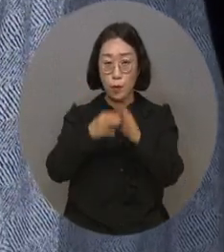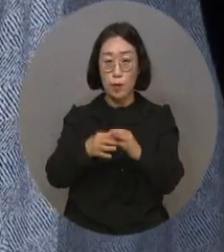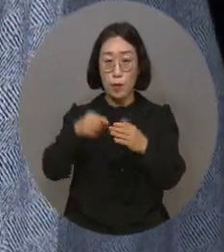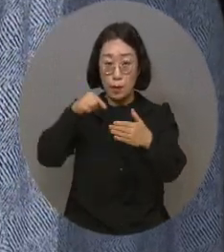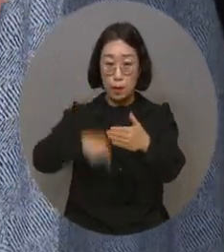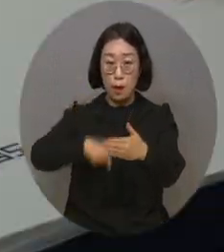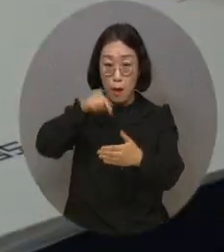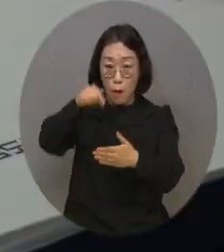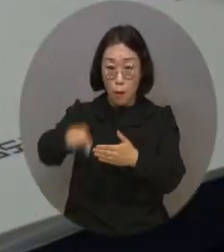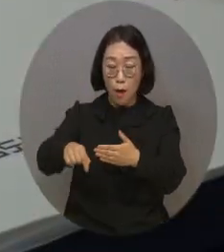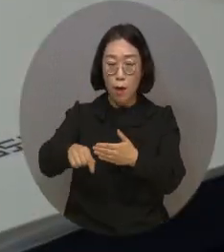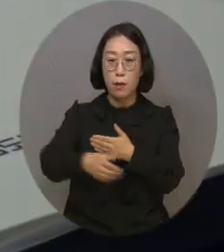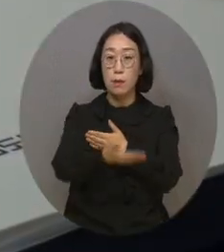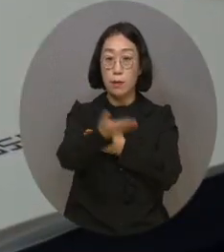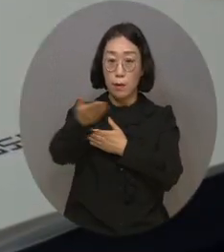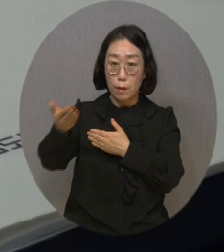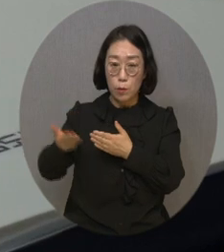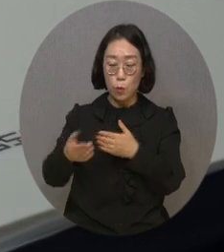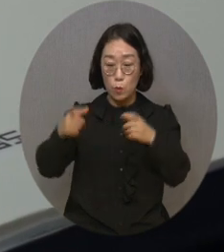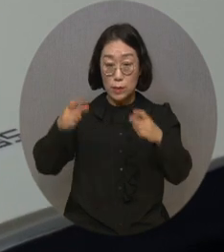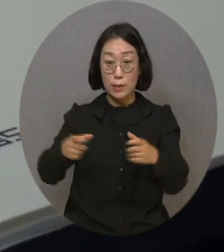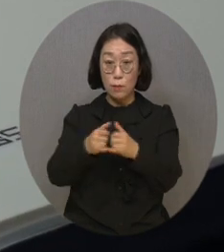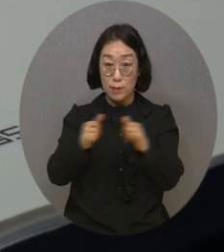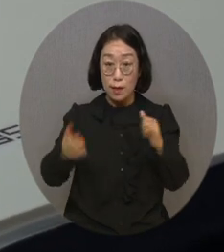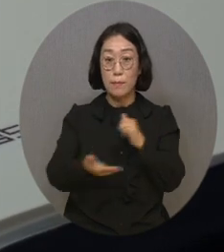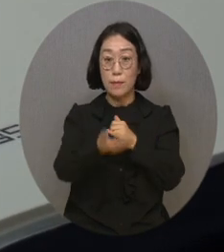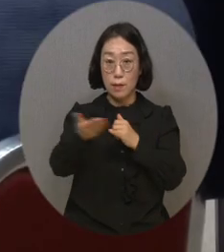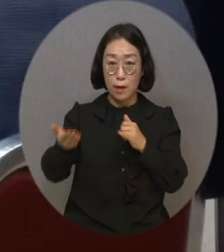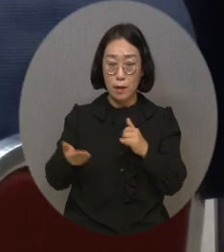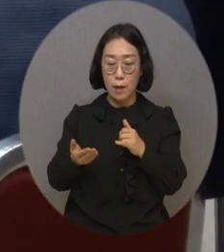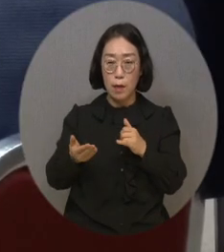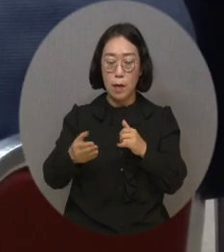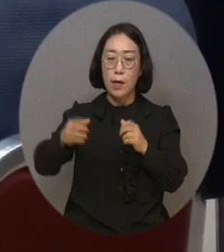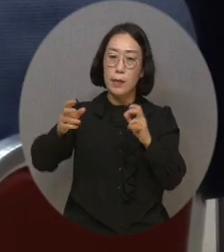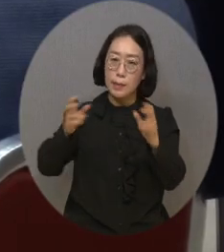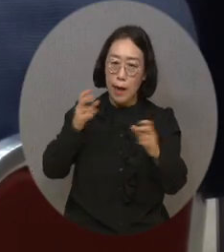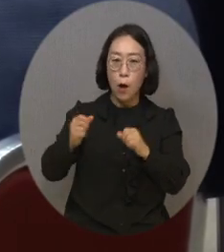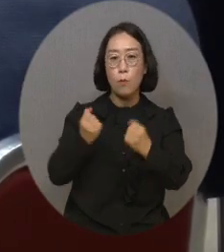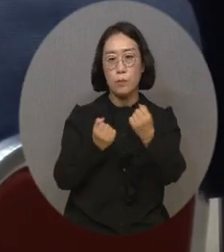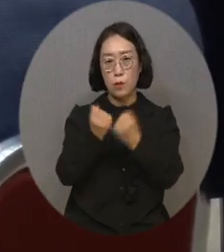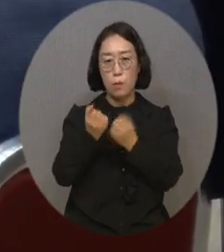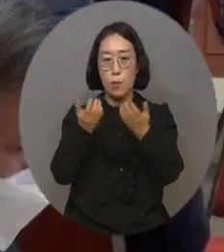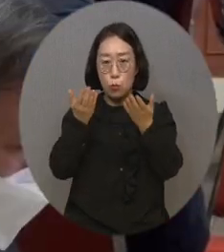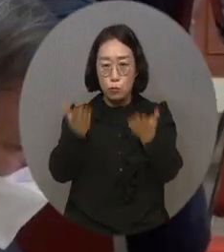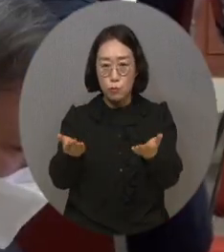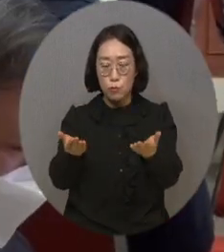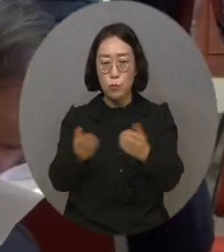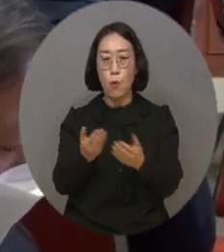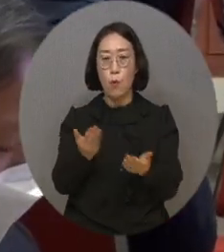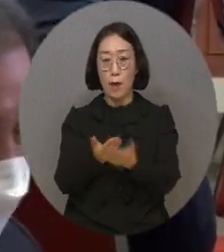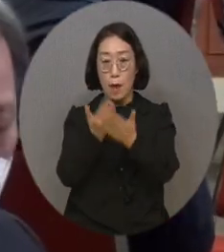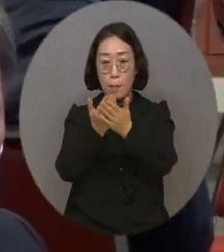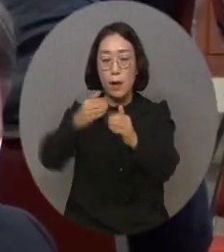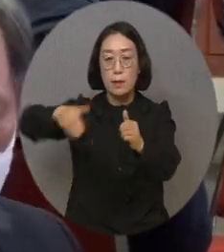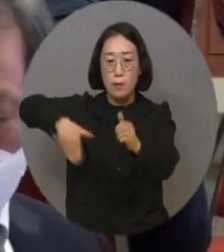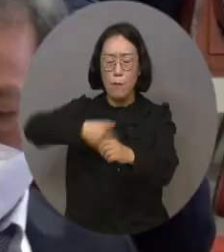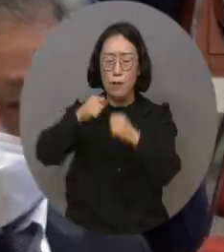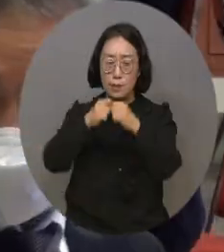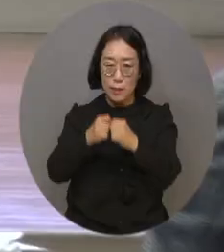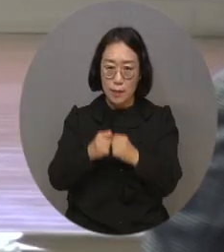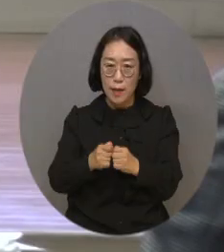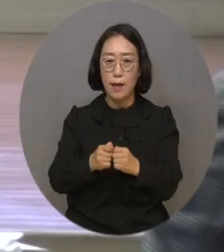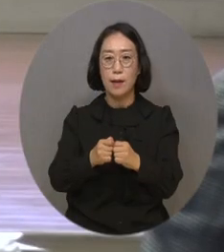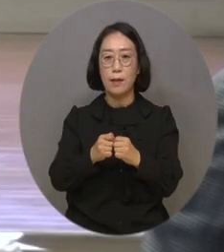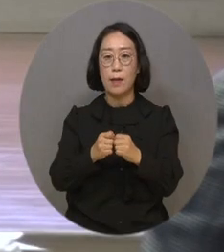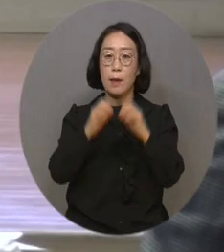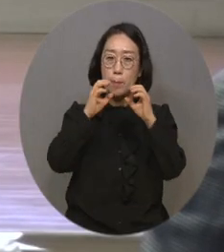국내외 여론주도층 및 도내 주민대표 등에게 새만금 현안 설명과 새만금 내부 개발 추진 및 상황을 체감할 수